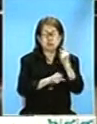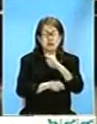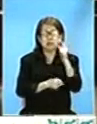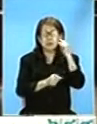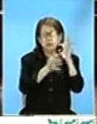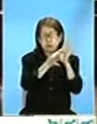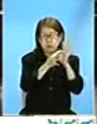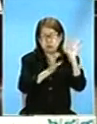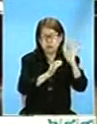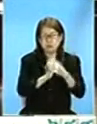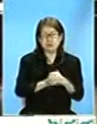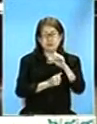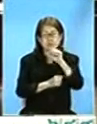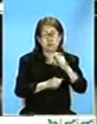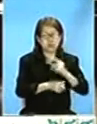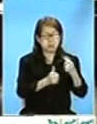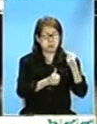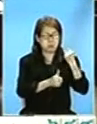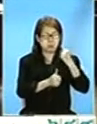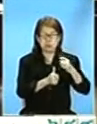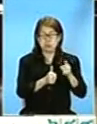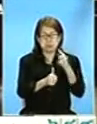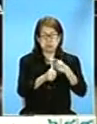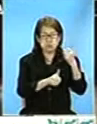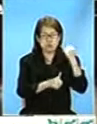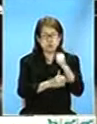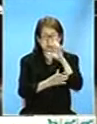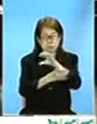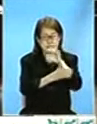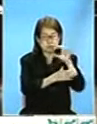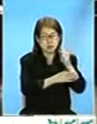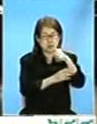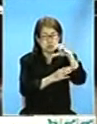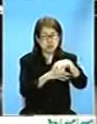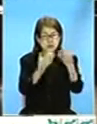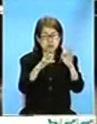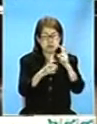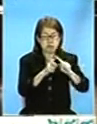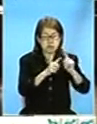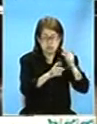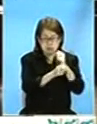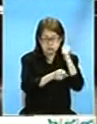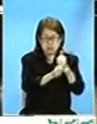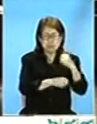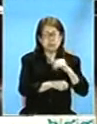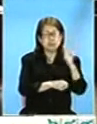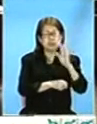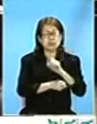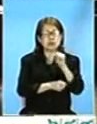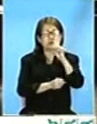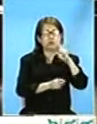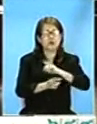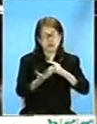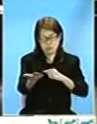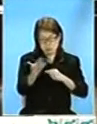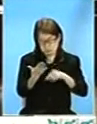ชิกจะไปมีบทบาทอำนาจถึงขนาดไปครอบงำองค์กรอิสระต่างๆเพราะวุฒิเพียงแต่ให้ความเห็นชอบตาม